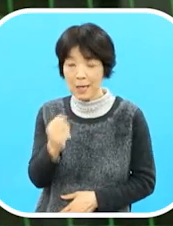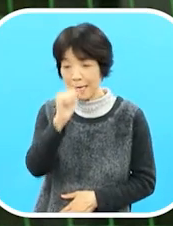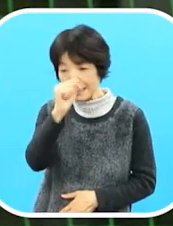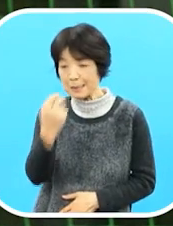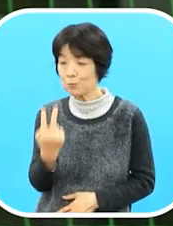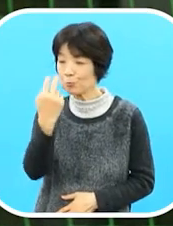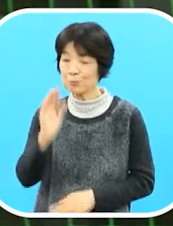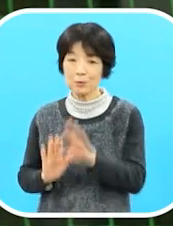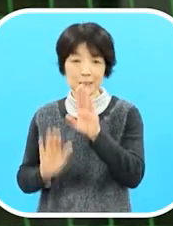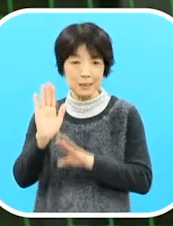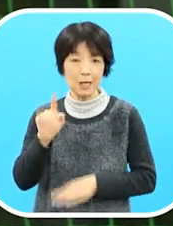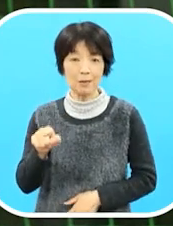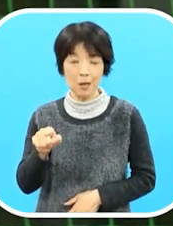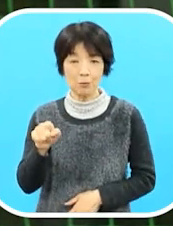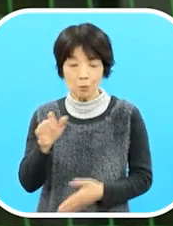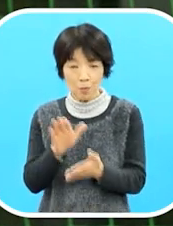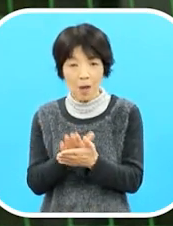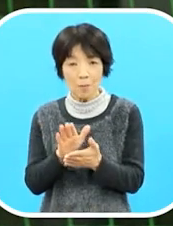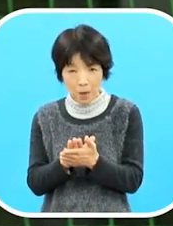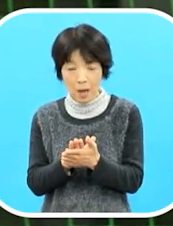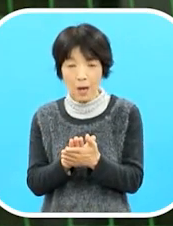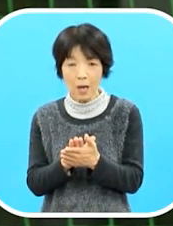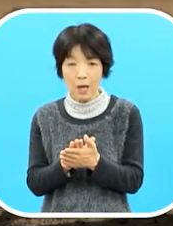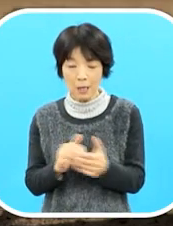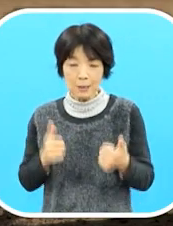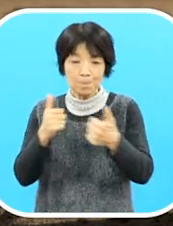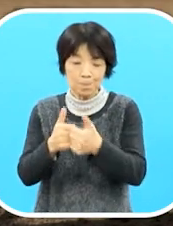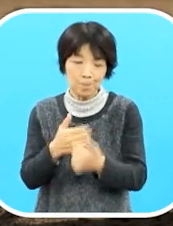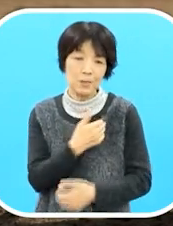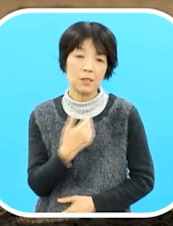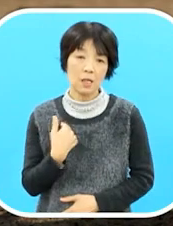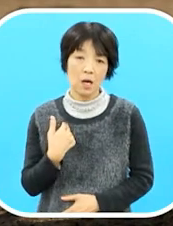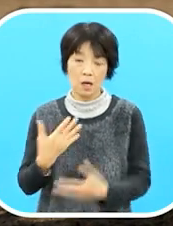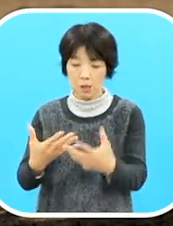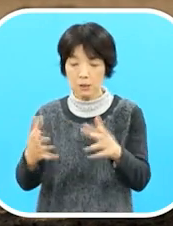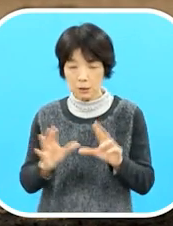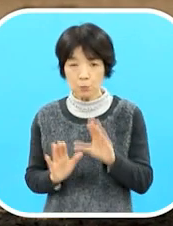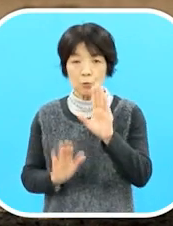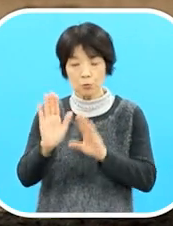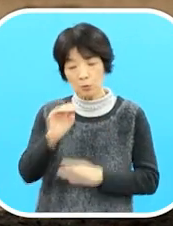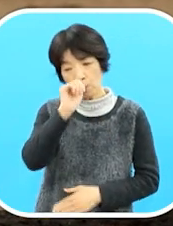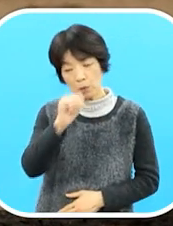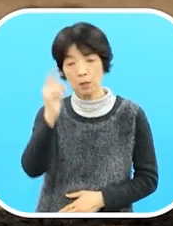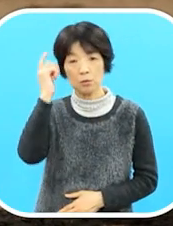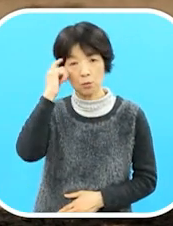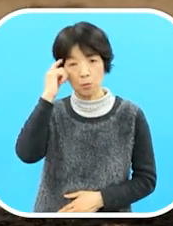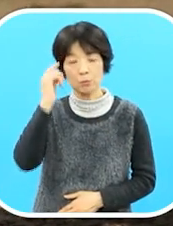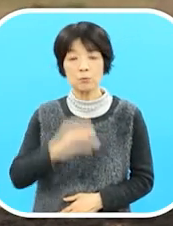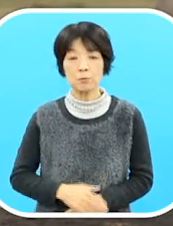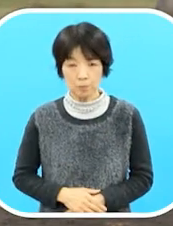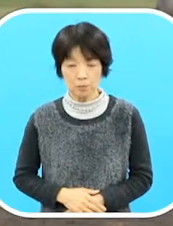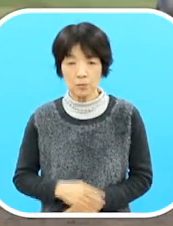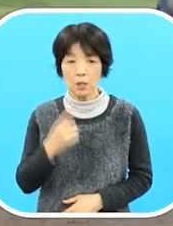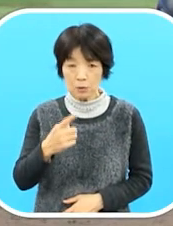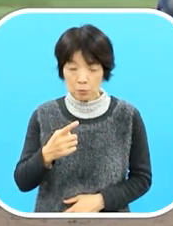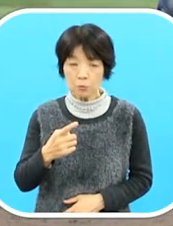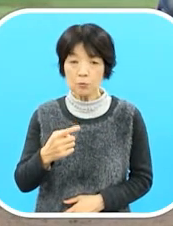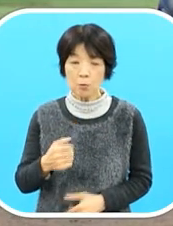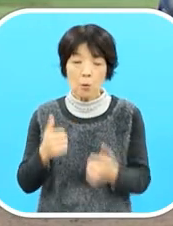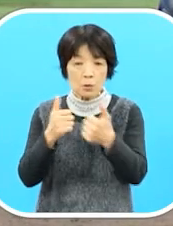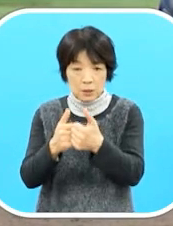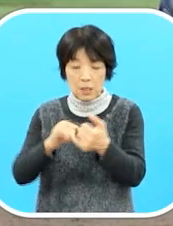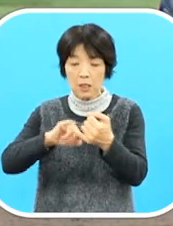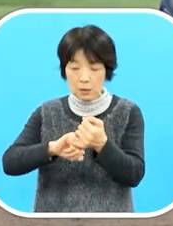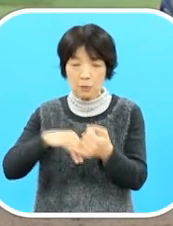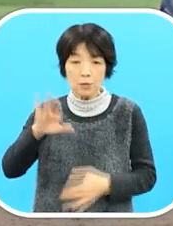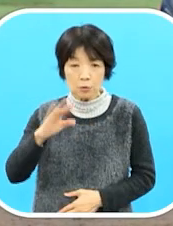きて、そのいい雰囲気のまま甲子園にも入れたので、チームの状態はかなり良かったと思います。一戦一勝でやってた分、その一試合にか